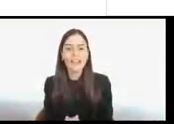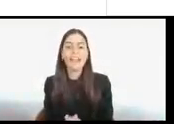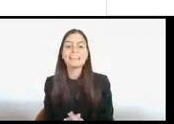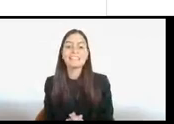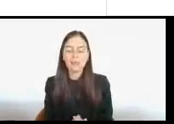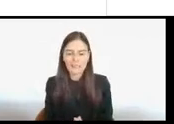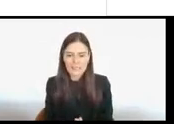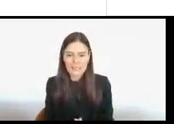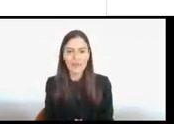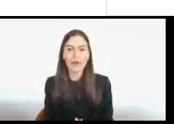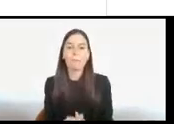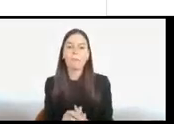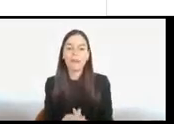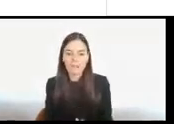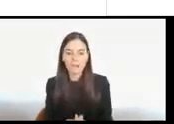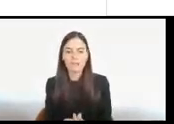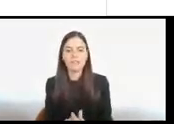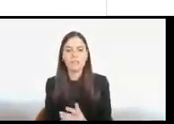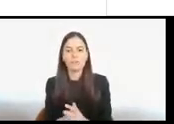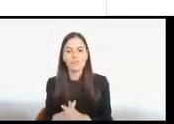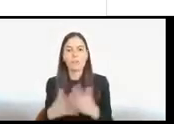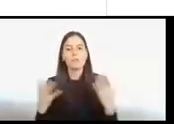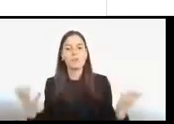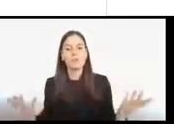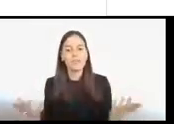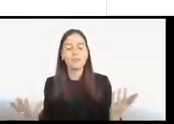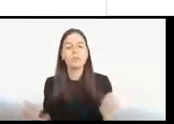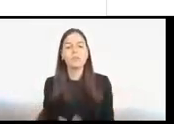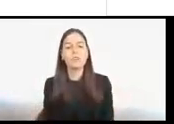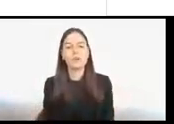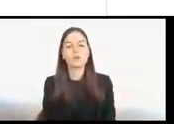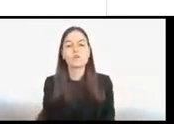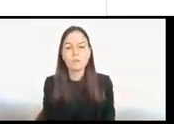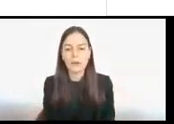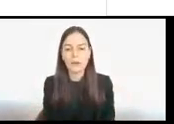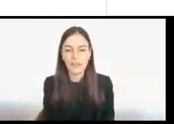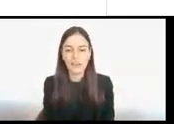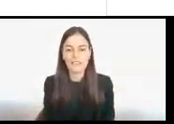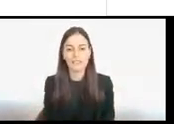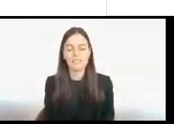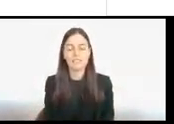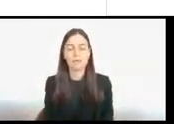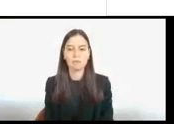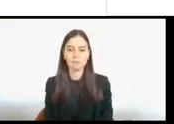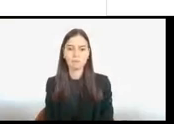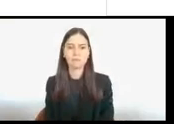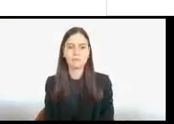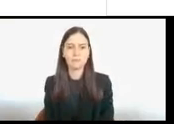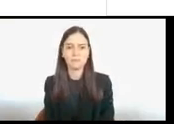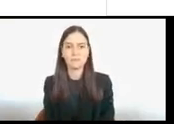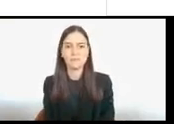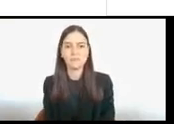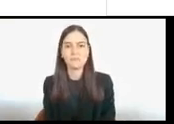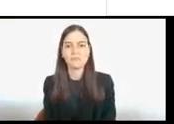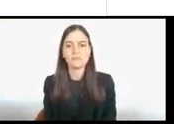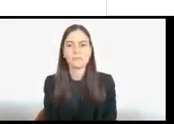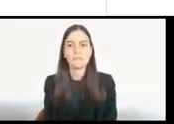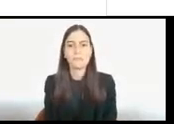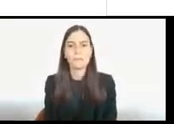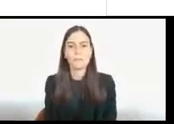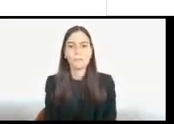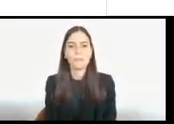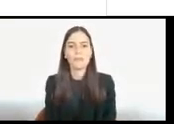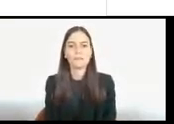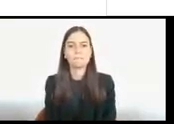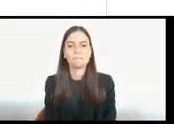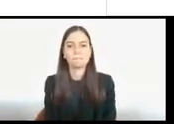année expertiser leur parc immobilier et donc ça peut donner une valeur supplémentaire à cet investissement. Et les différentes façons